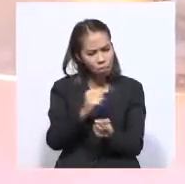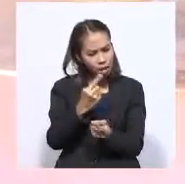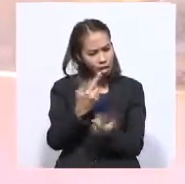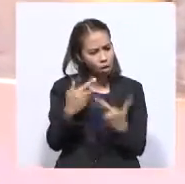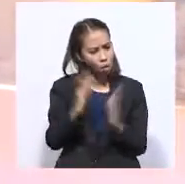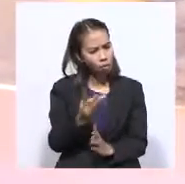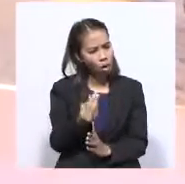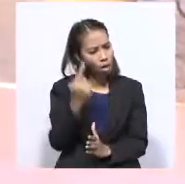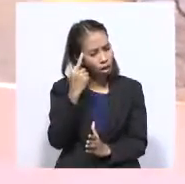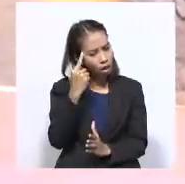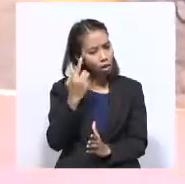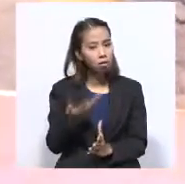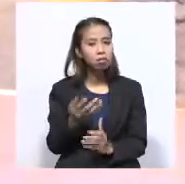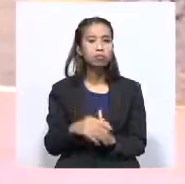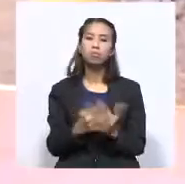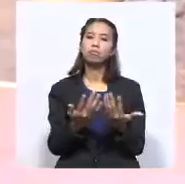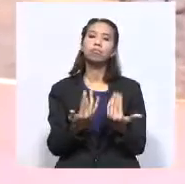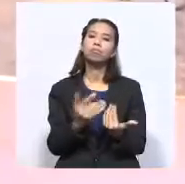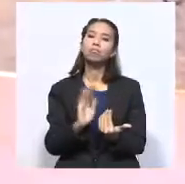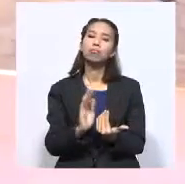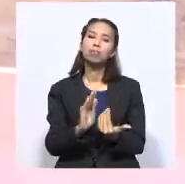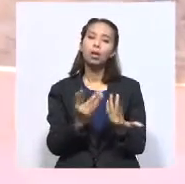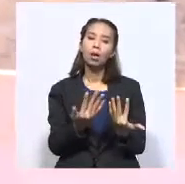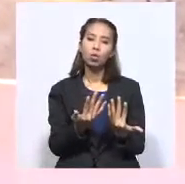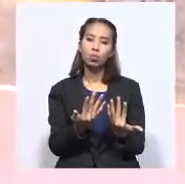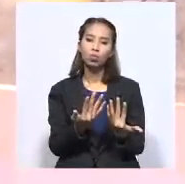ันนี้มันก็เป็นรายละเอียดของ